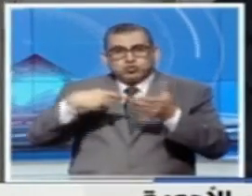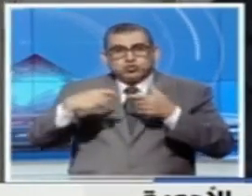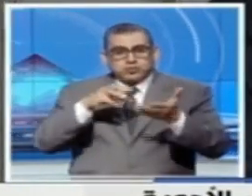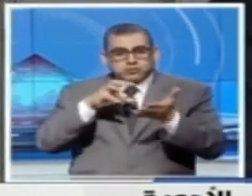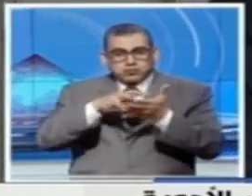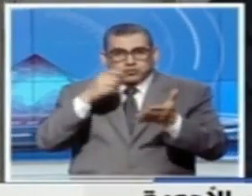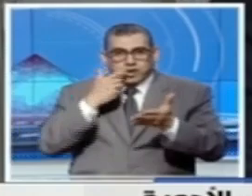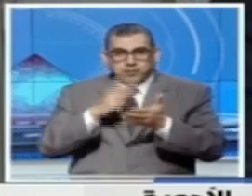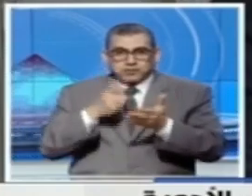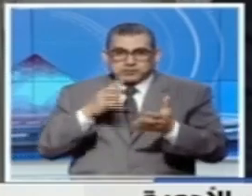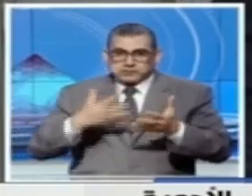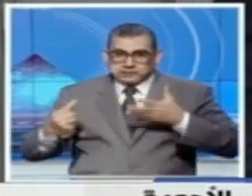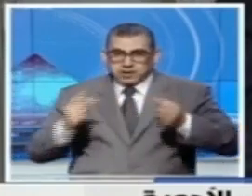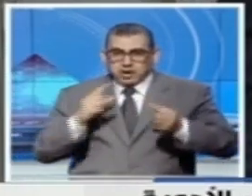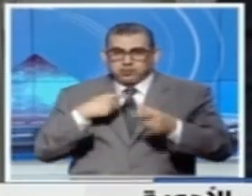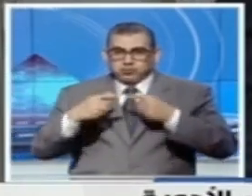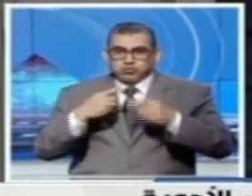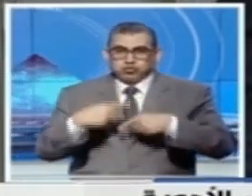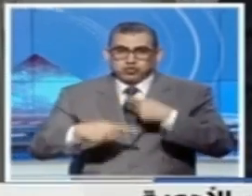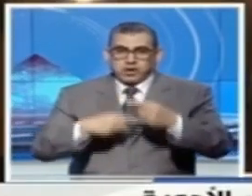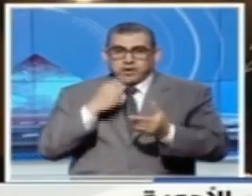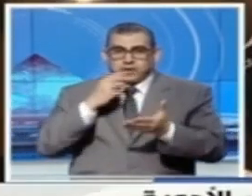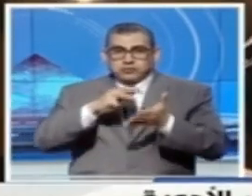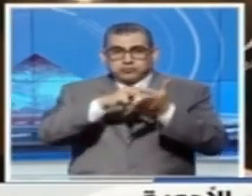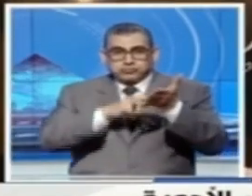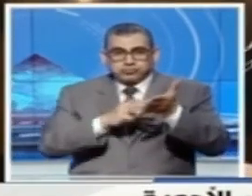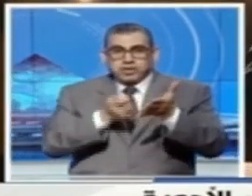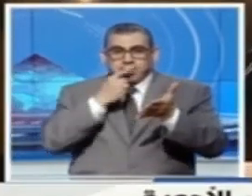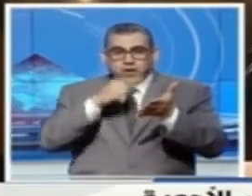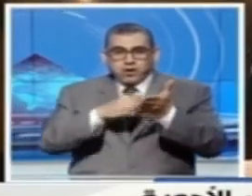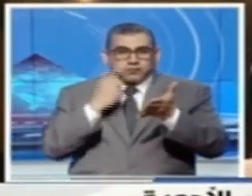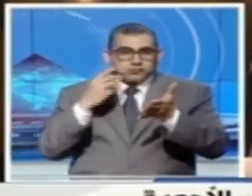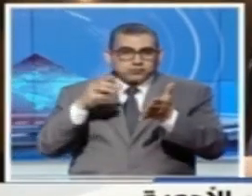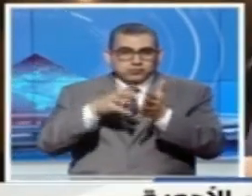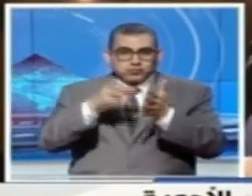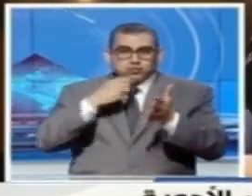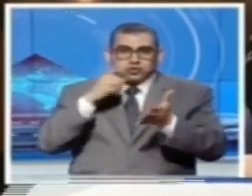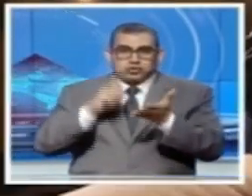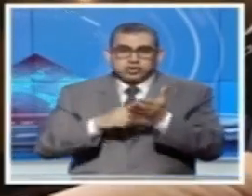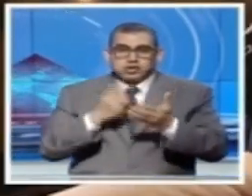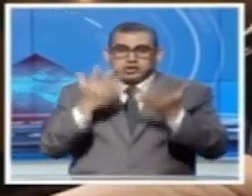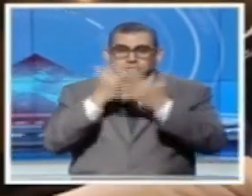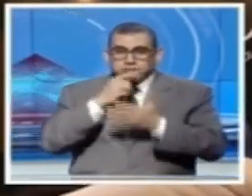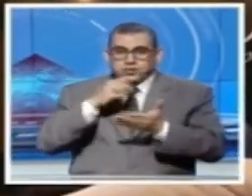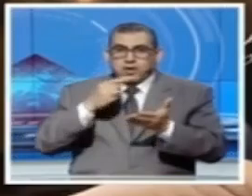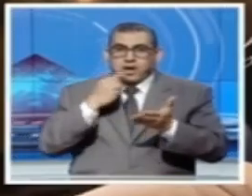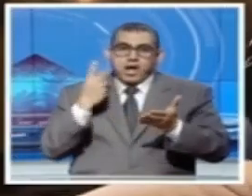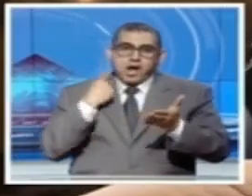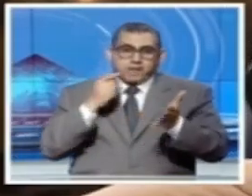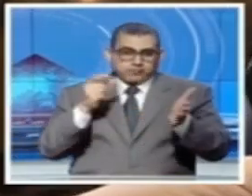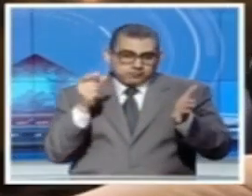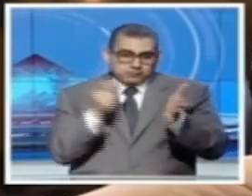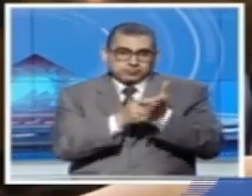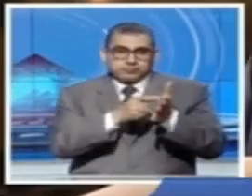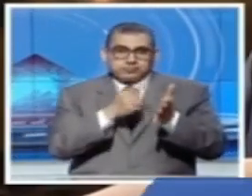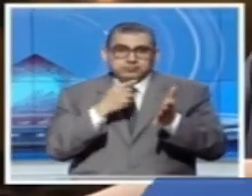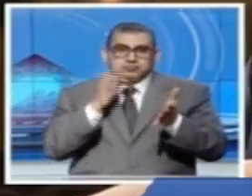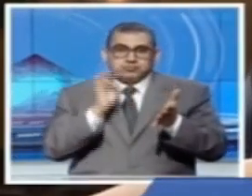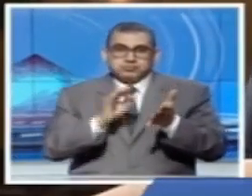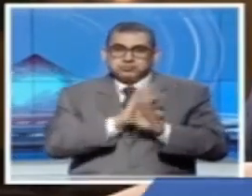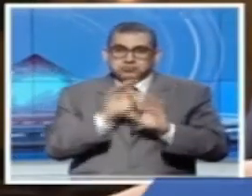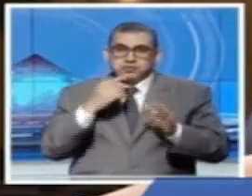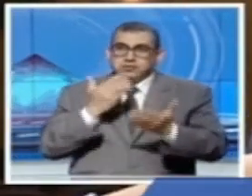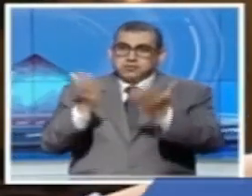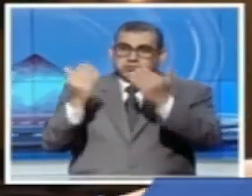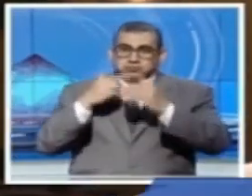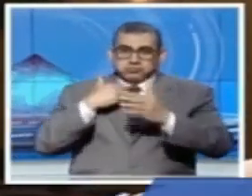منعا للاحتكار. الباركود هيئة الدواء كان بتشرط ان احنا نحط باركود معين علشان يتم الاستيراد،